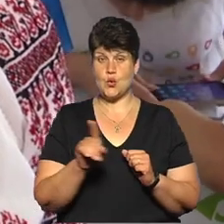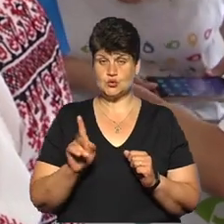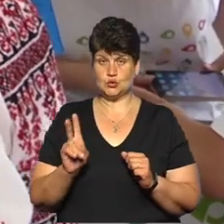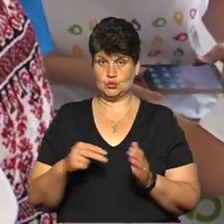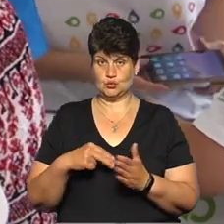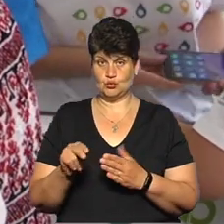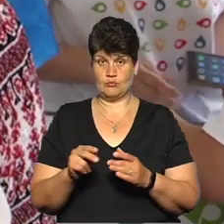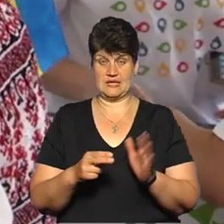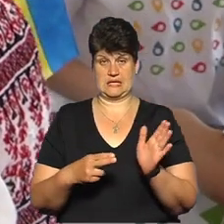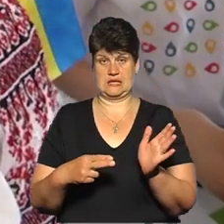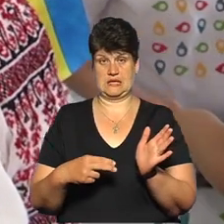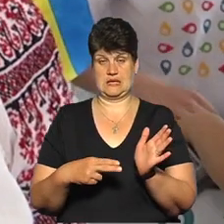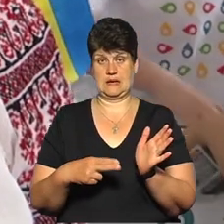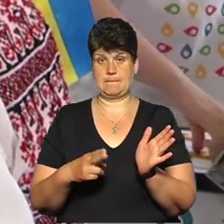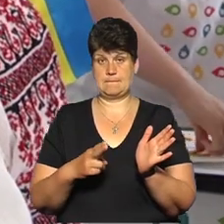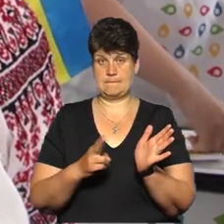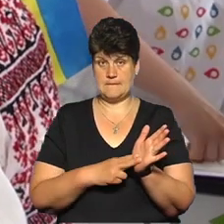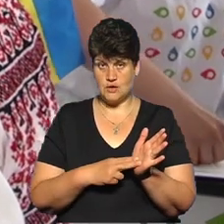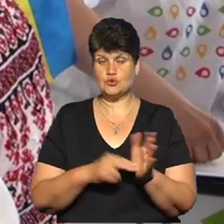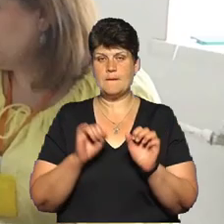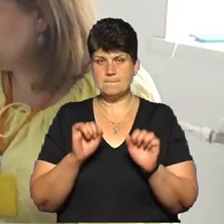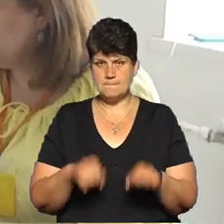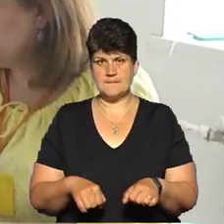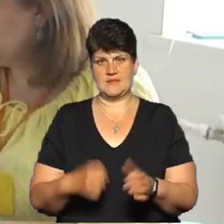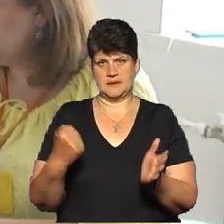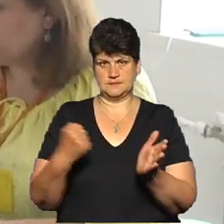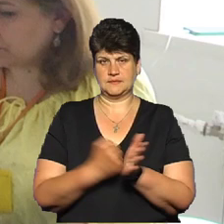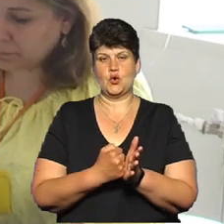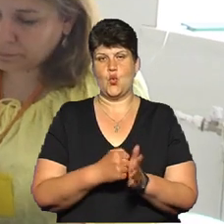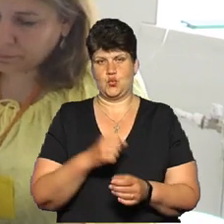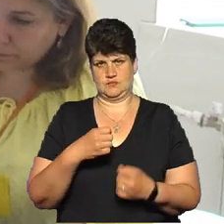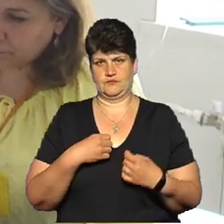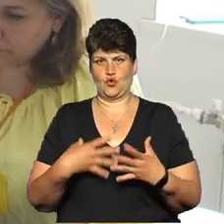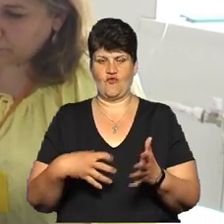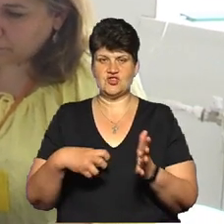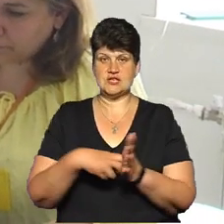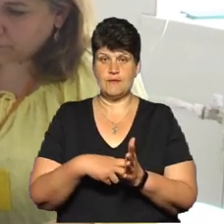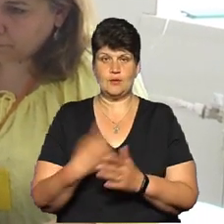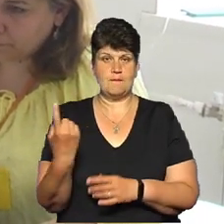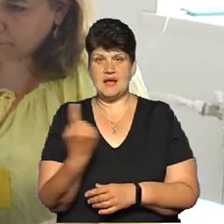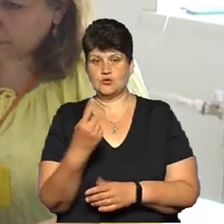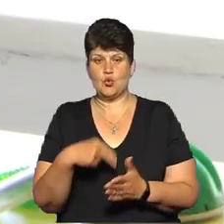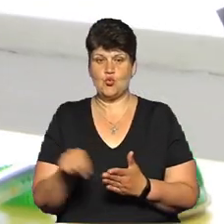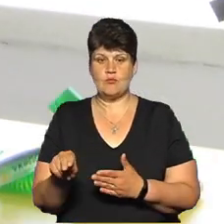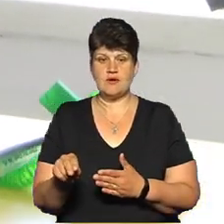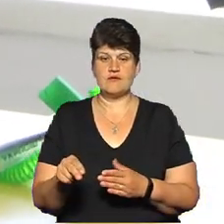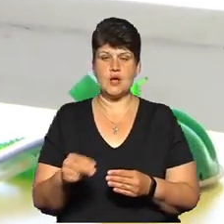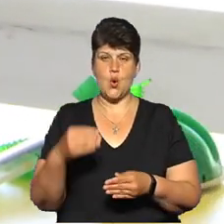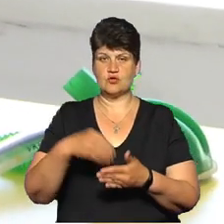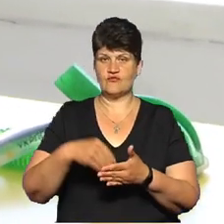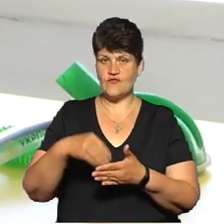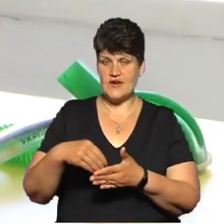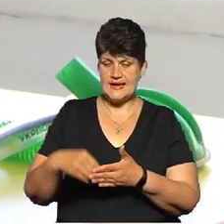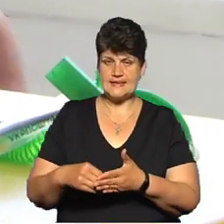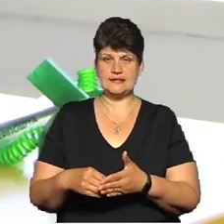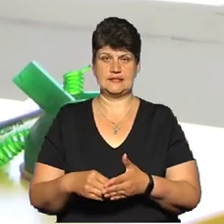марочку, зміг її погасити урочистим поштовим штемпелем. Один з перших, хто придбав марки, конверти та листівки з зображенням